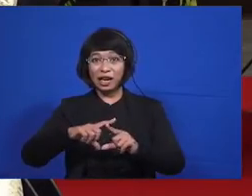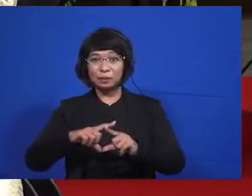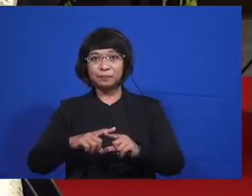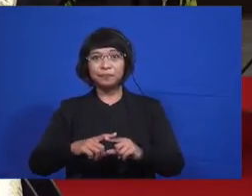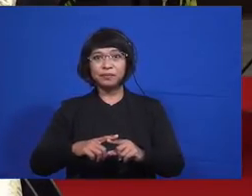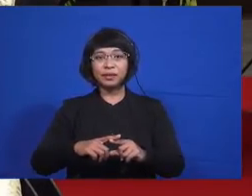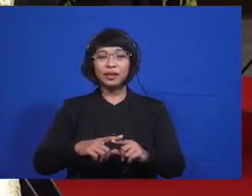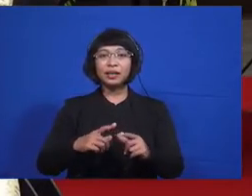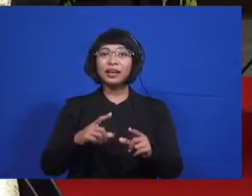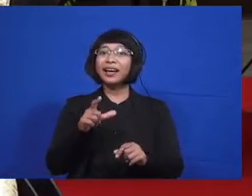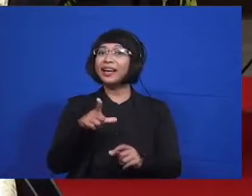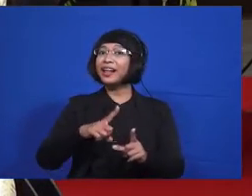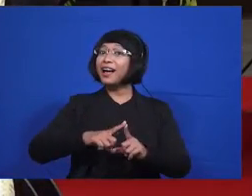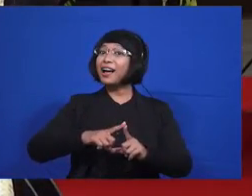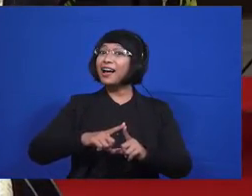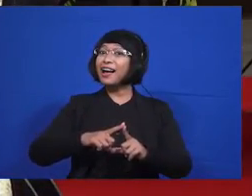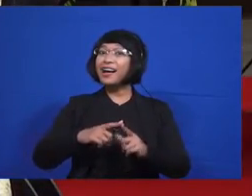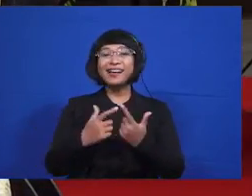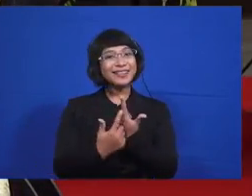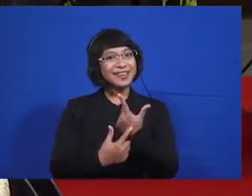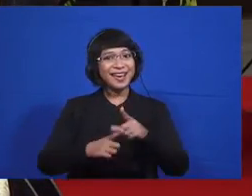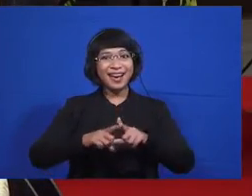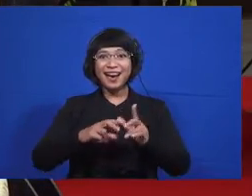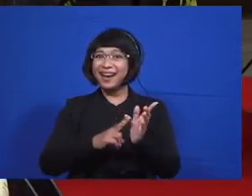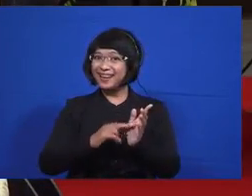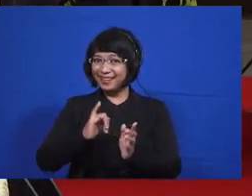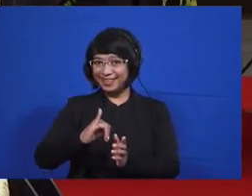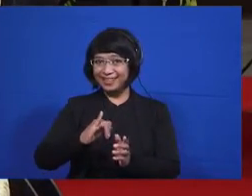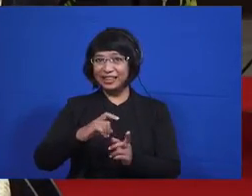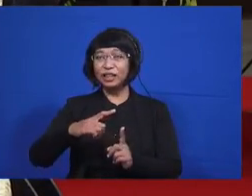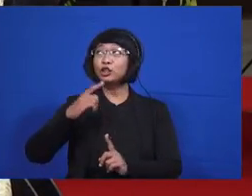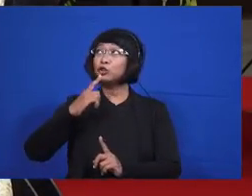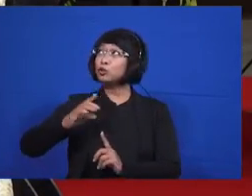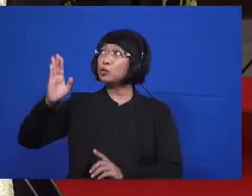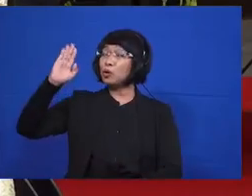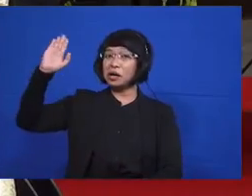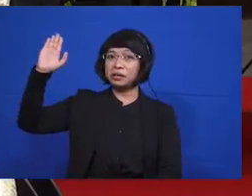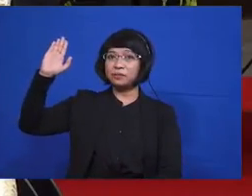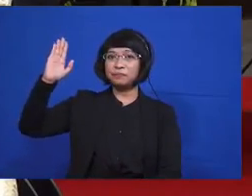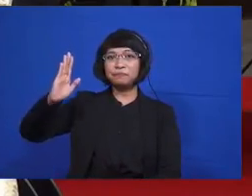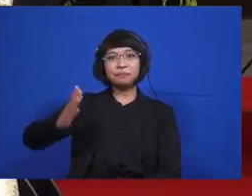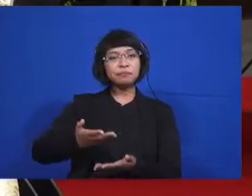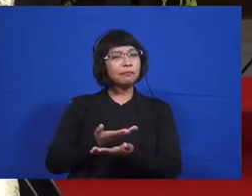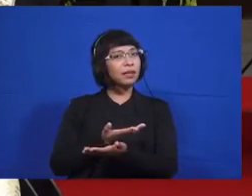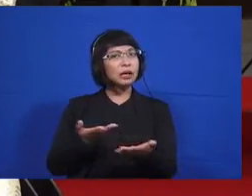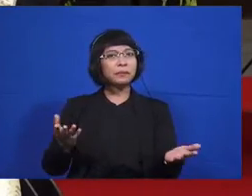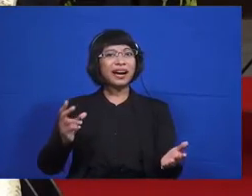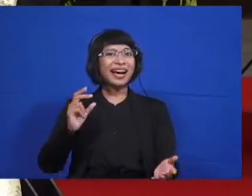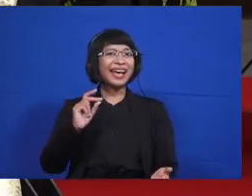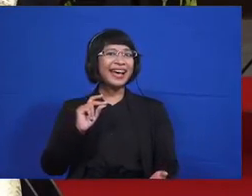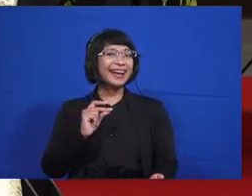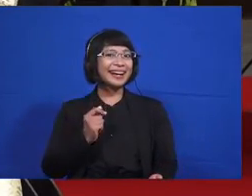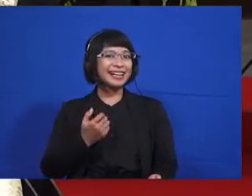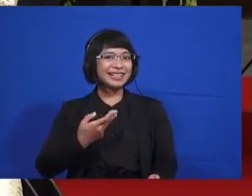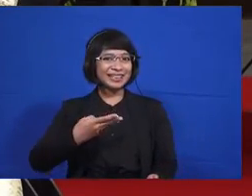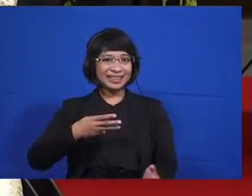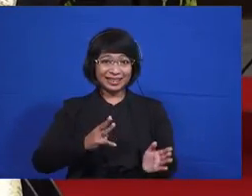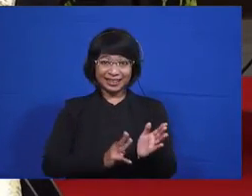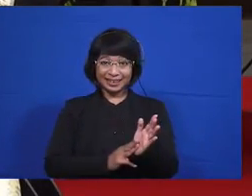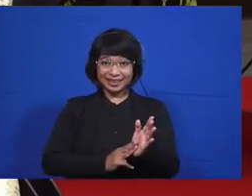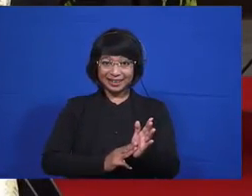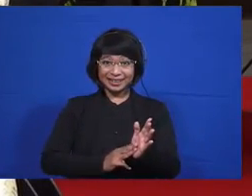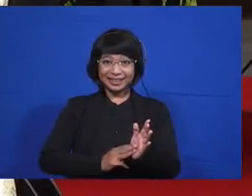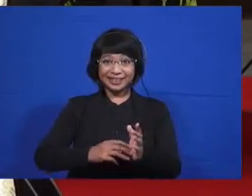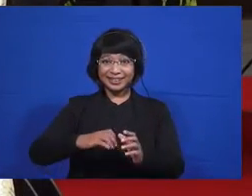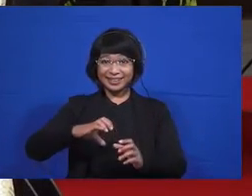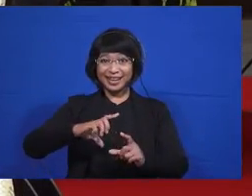menjadi rencana diakon nanti setelah kita menjadi imam? Apa rencana Anda berdua untuk bisa melayani